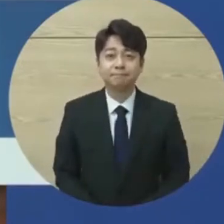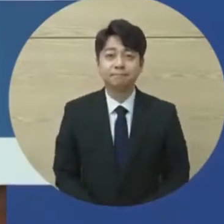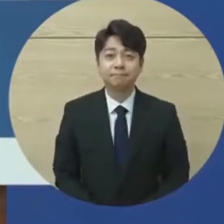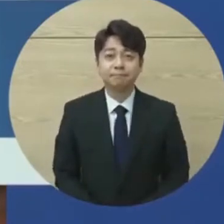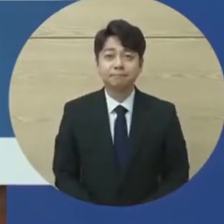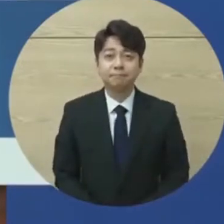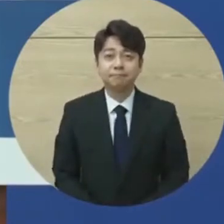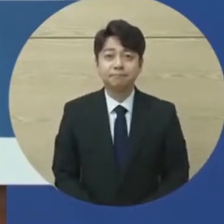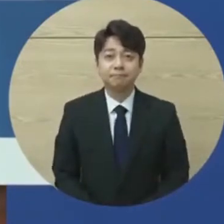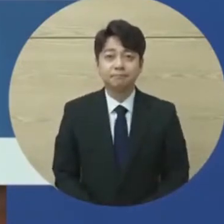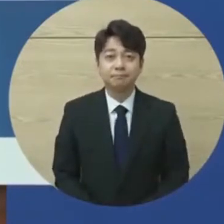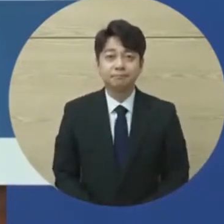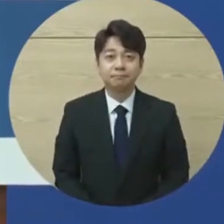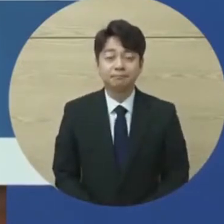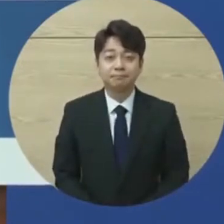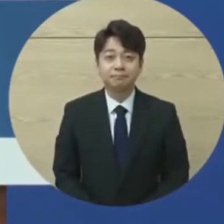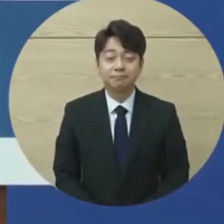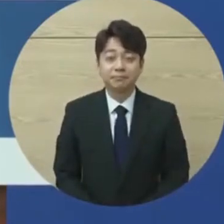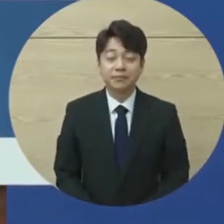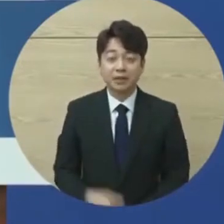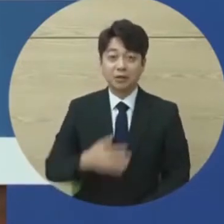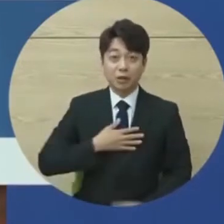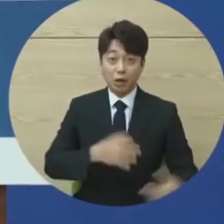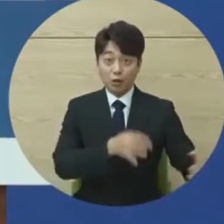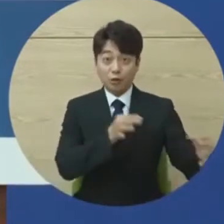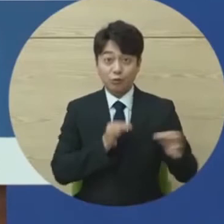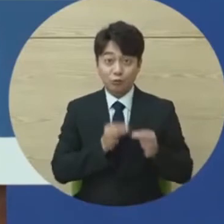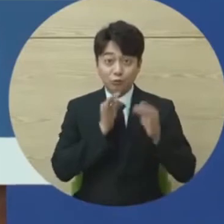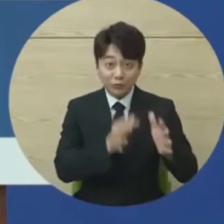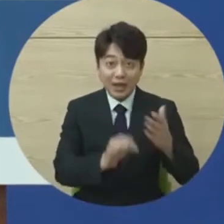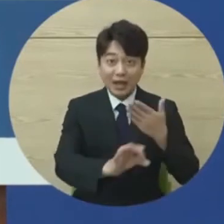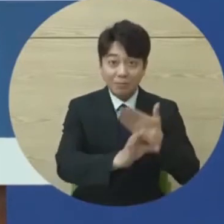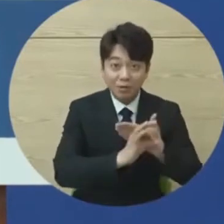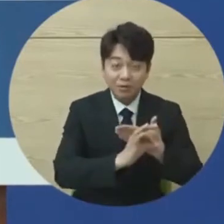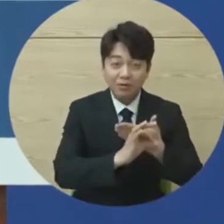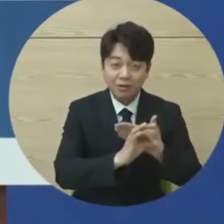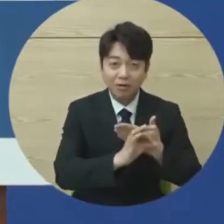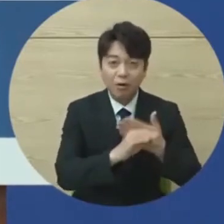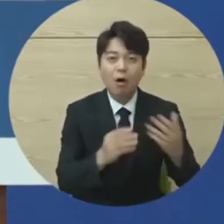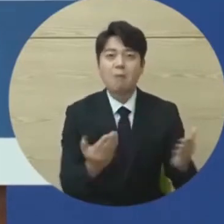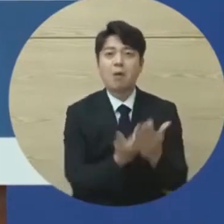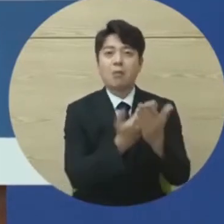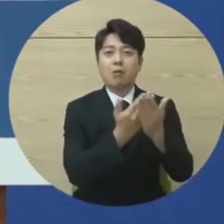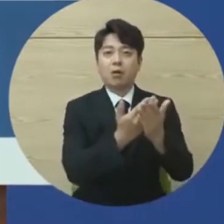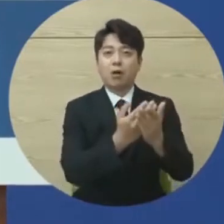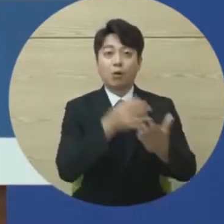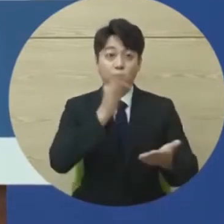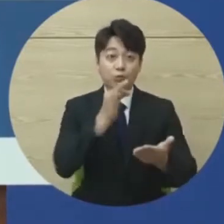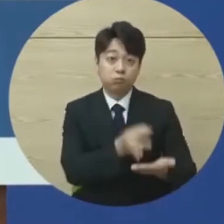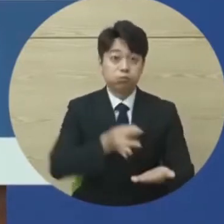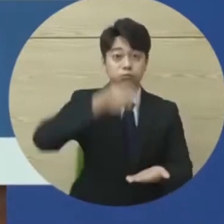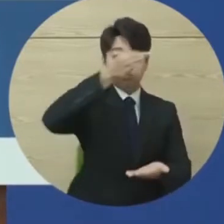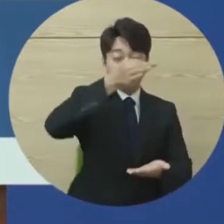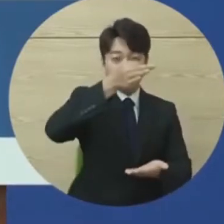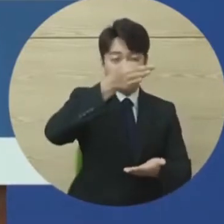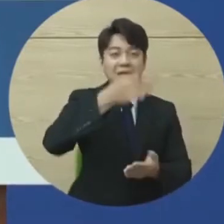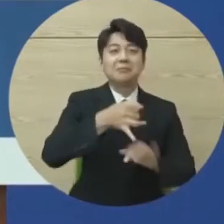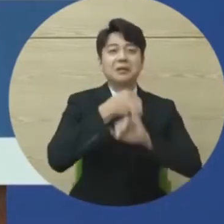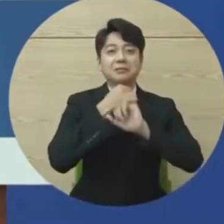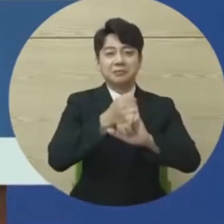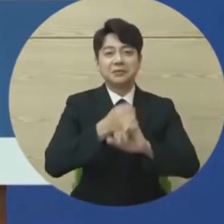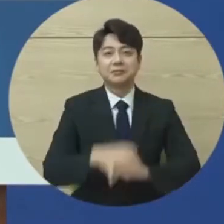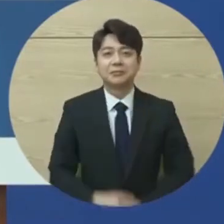합니다. 투자하면 대박 터지는 우량자에게 투자해 주십시오. 후회하지 않도록